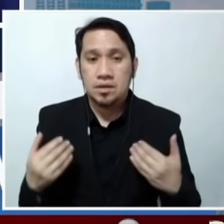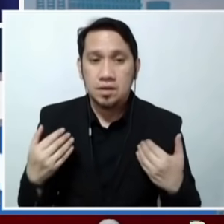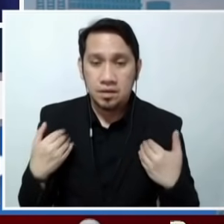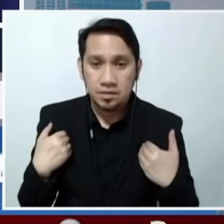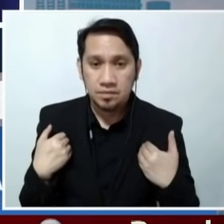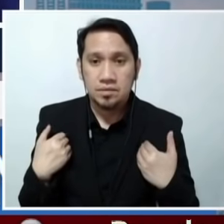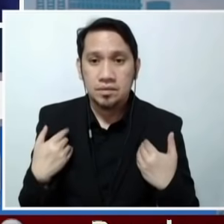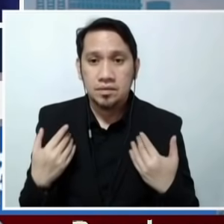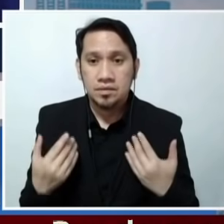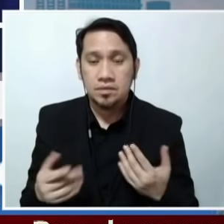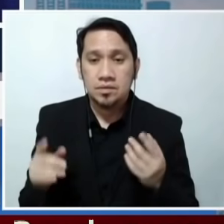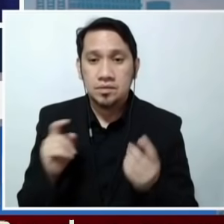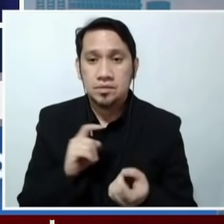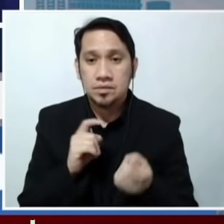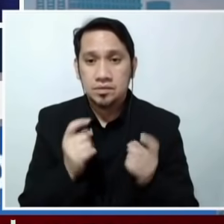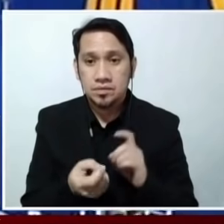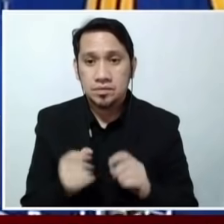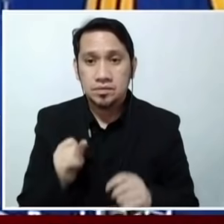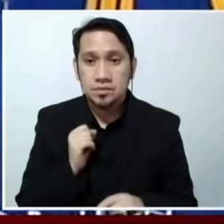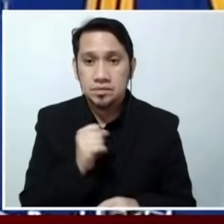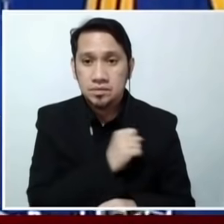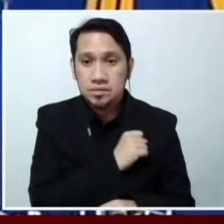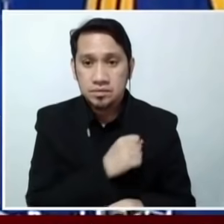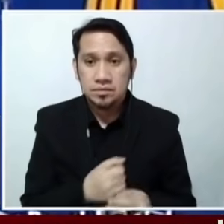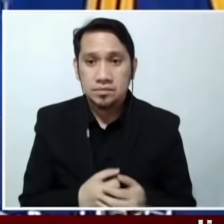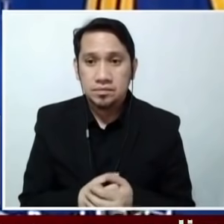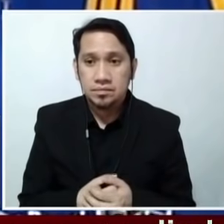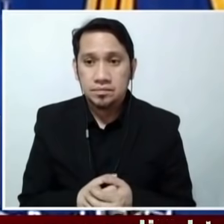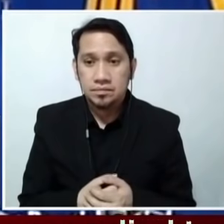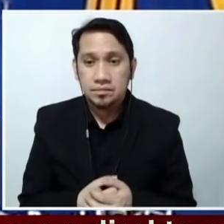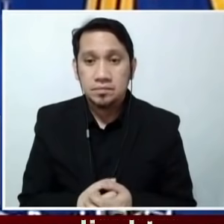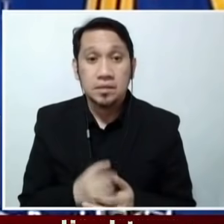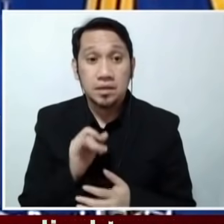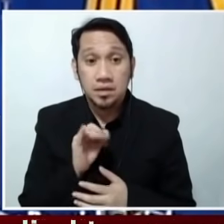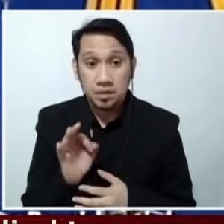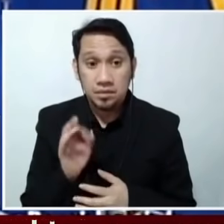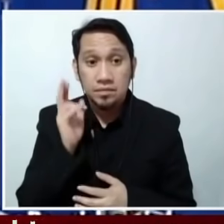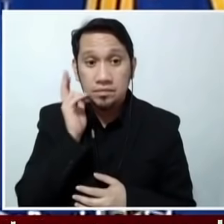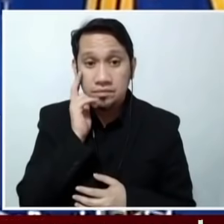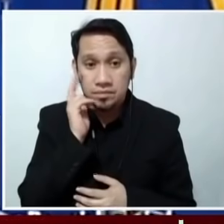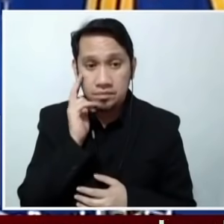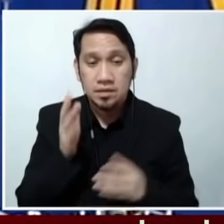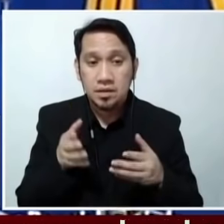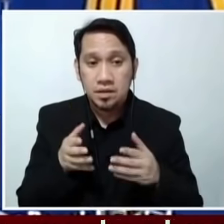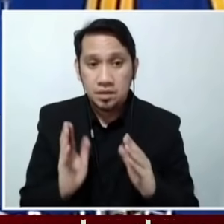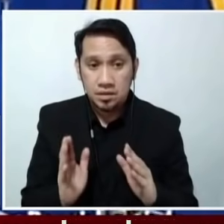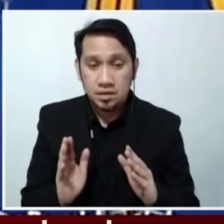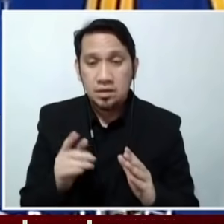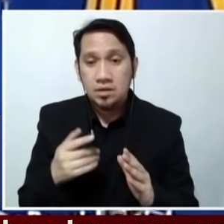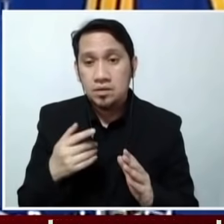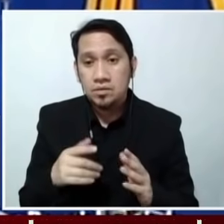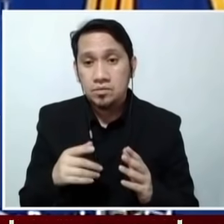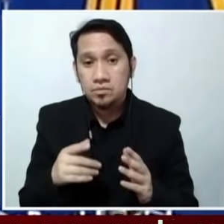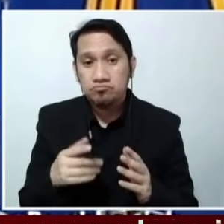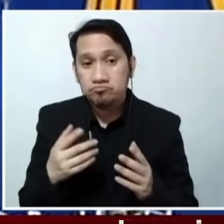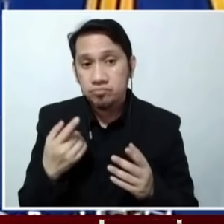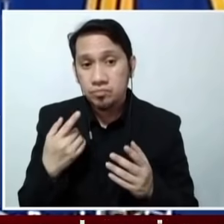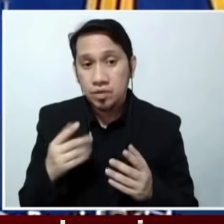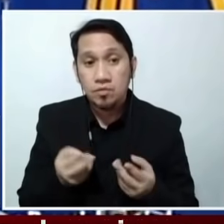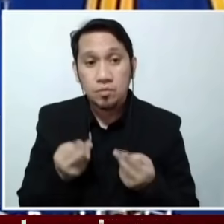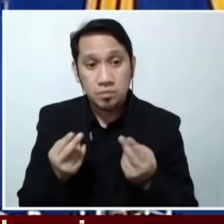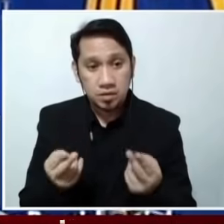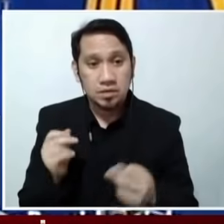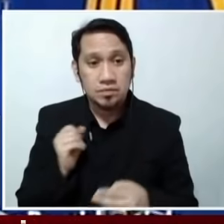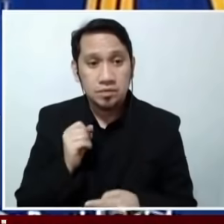makapagdala ka ng pagbabago dyan sa Senado. Sakaling pumayag si Pangulong Duterte na tumakbo bilang senador, magsisilbi rin umano